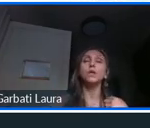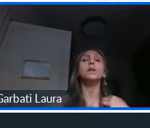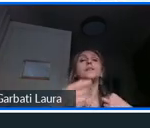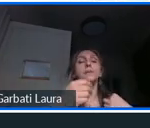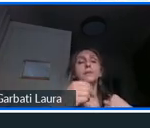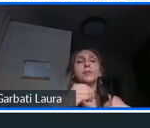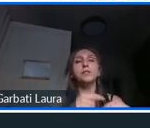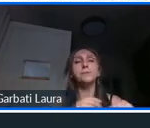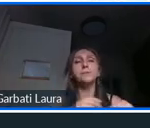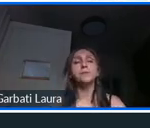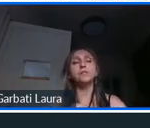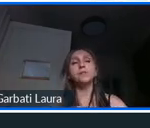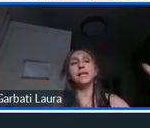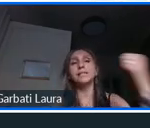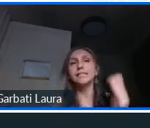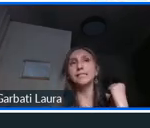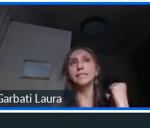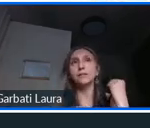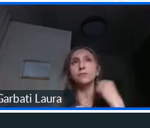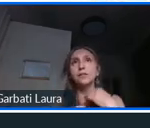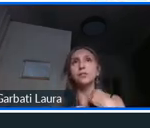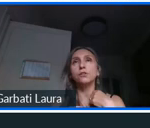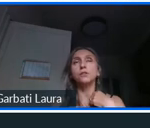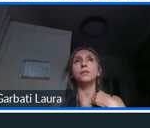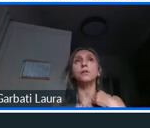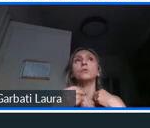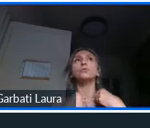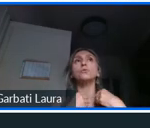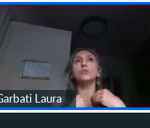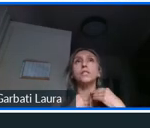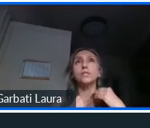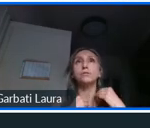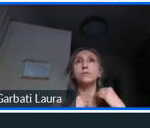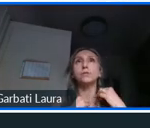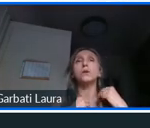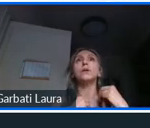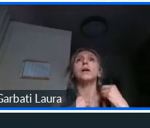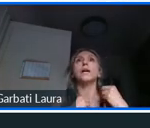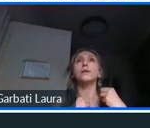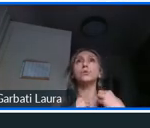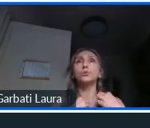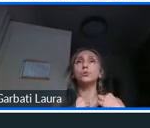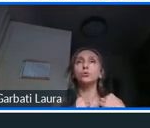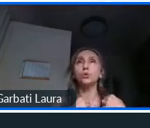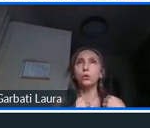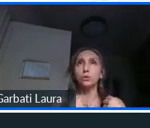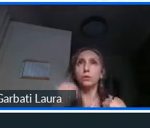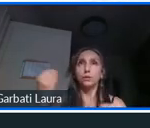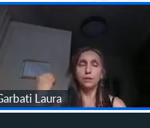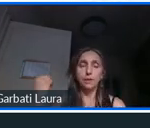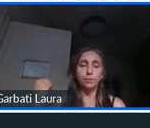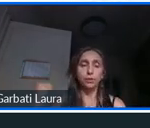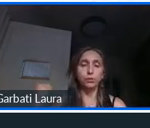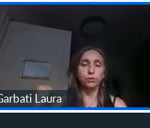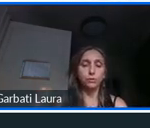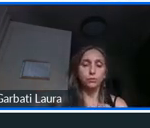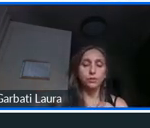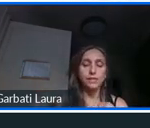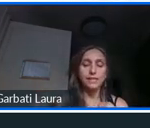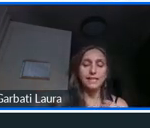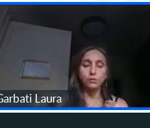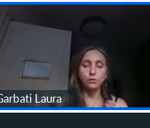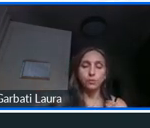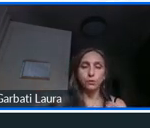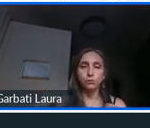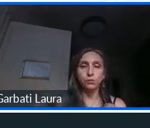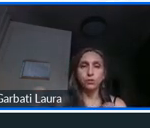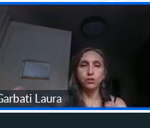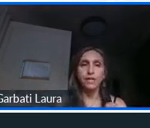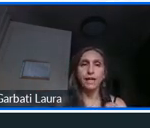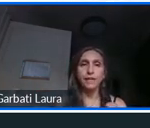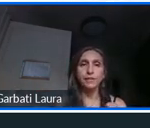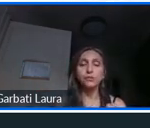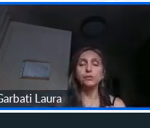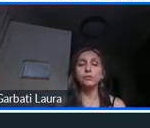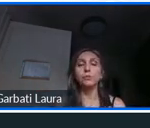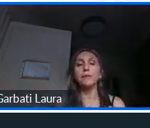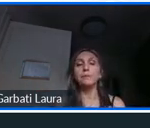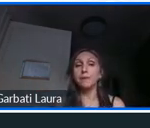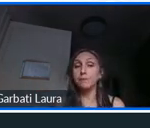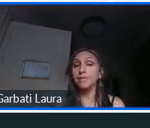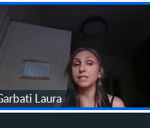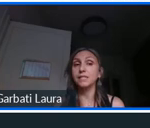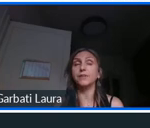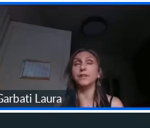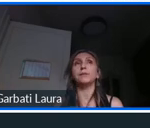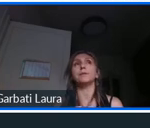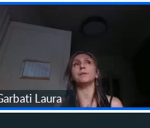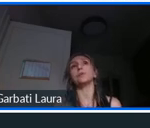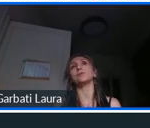evoluto, di mettere a disposizione le stesse condizioni di cui tu stesso hai goduto nel prodotto, utilizzando il prodotto originale. Ci sono